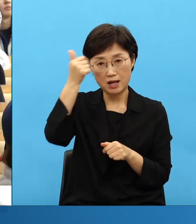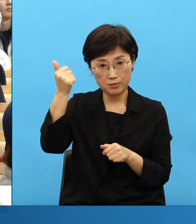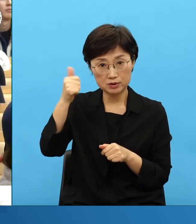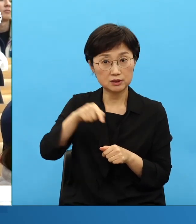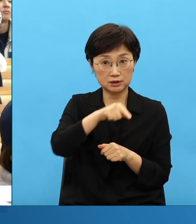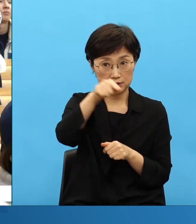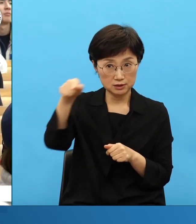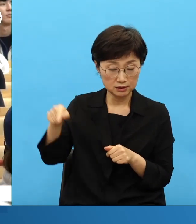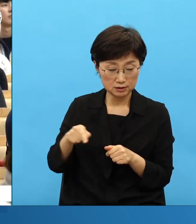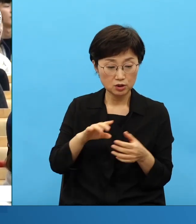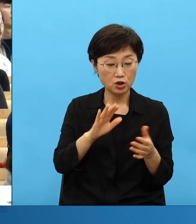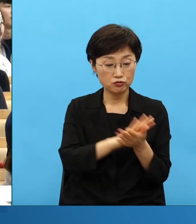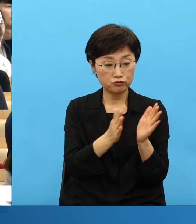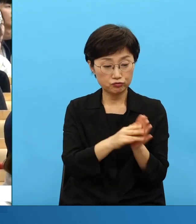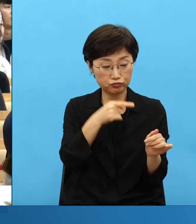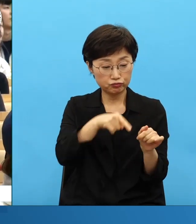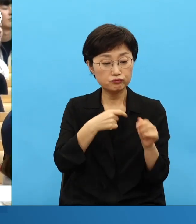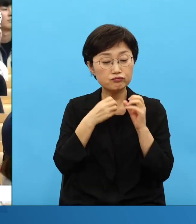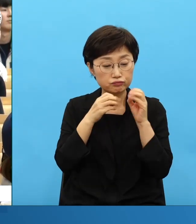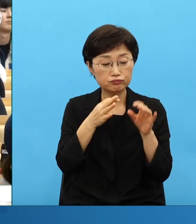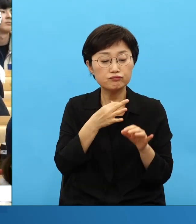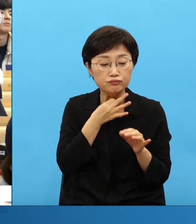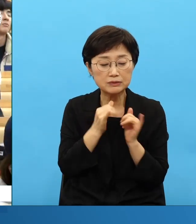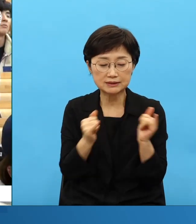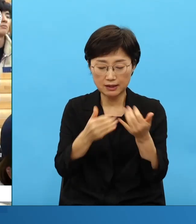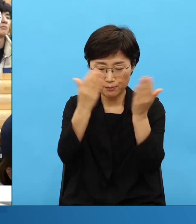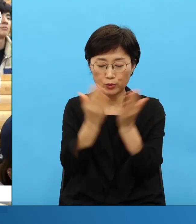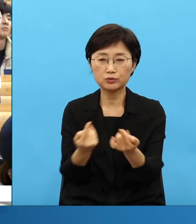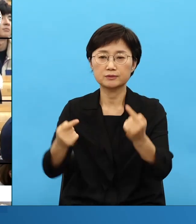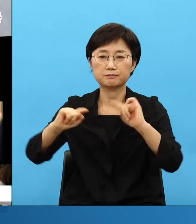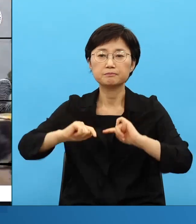유아유치 랩넌트 현장을 마음 담은 누구나 참석할 수 있습니다.